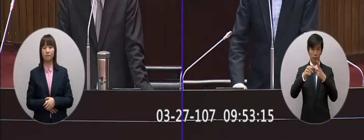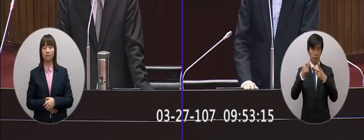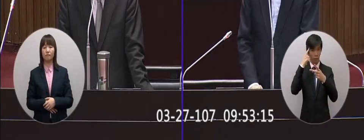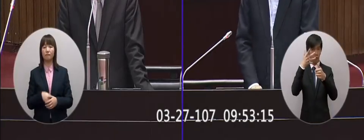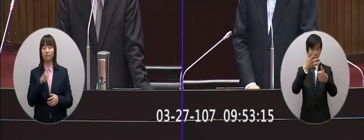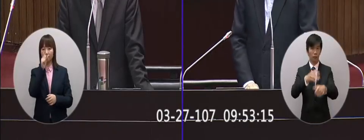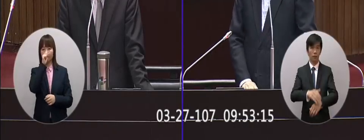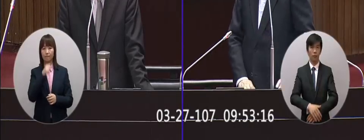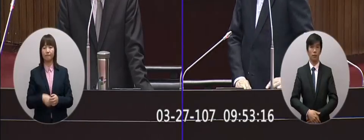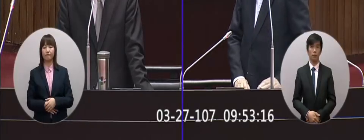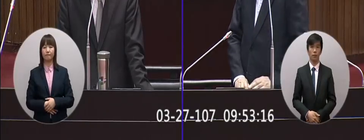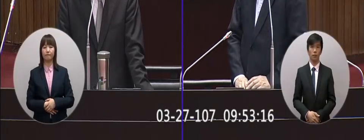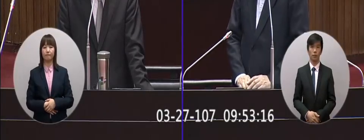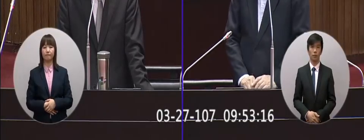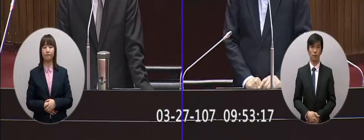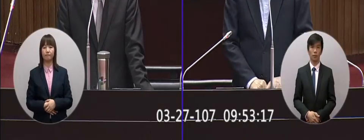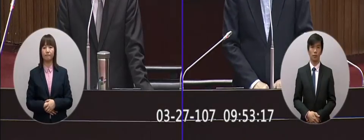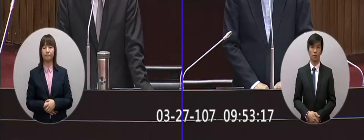吧？ 好，请。